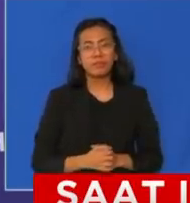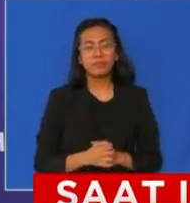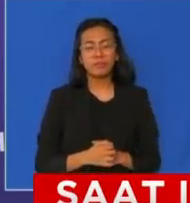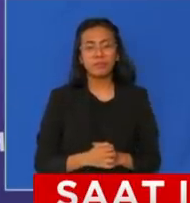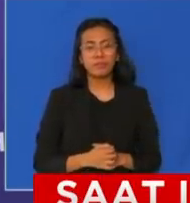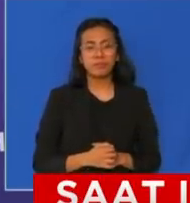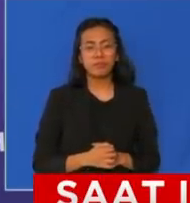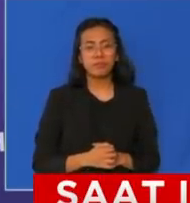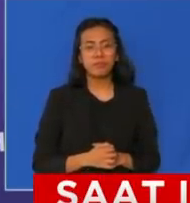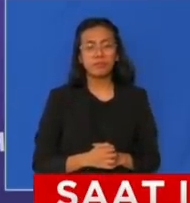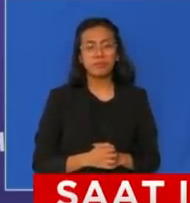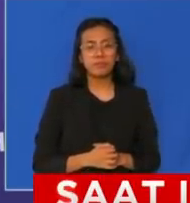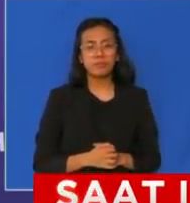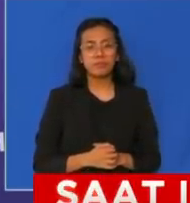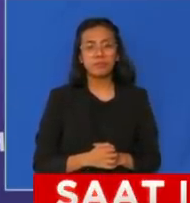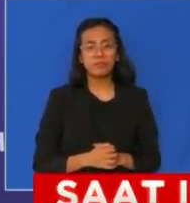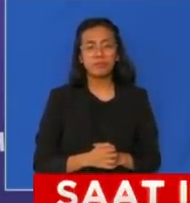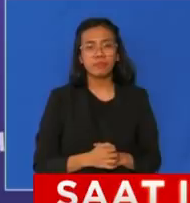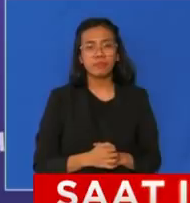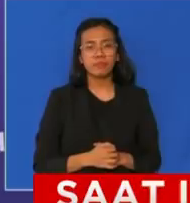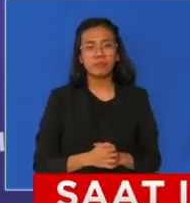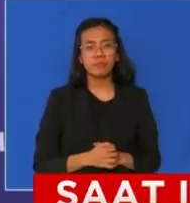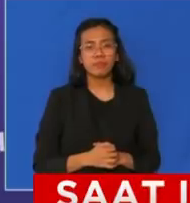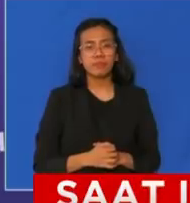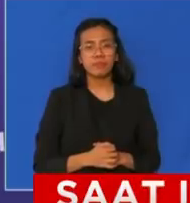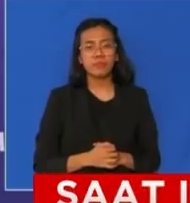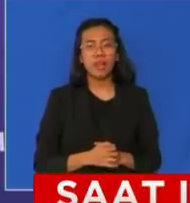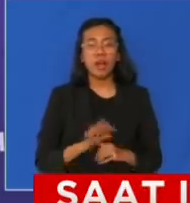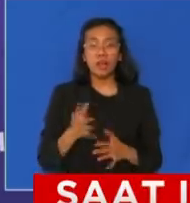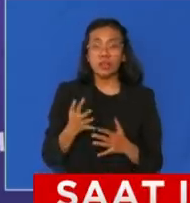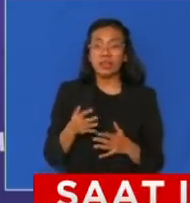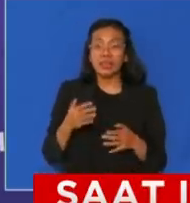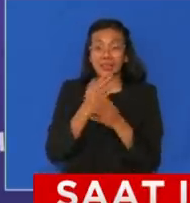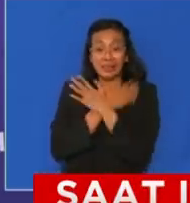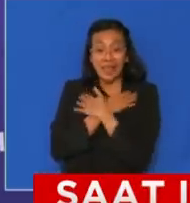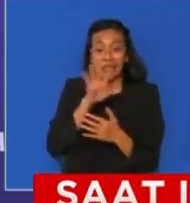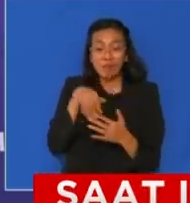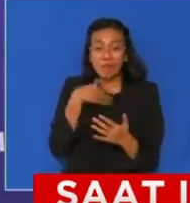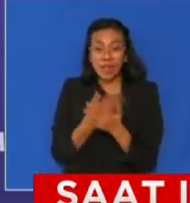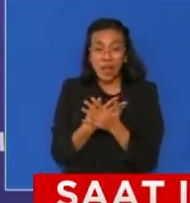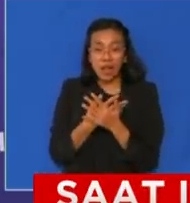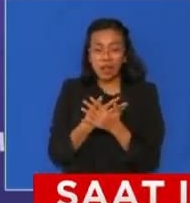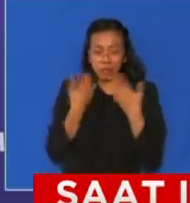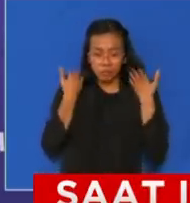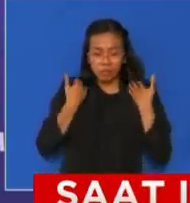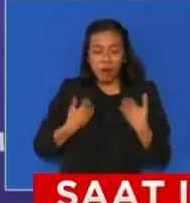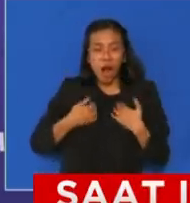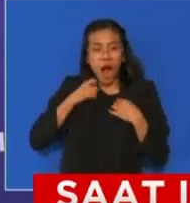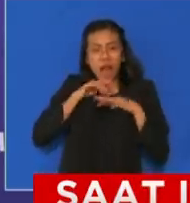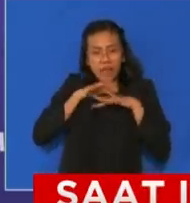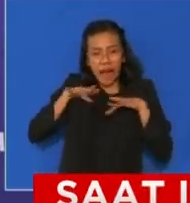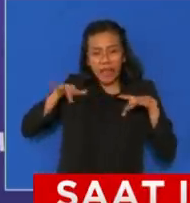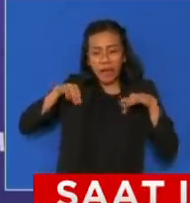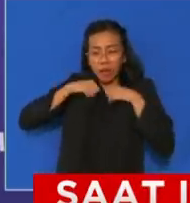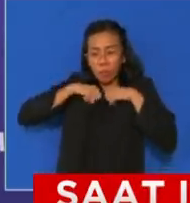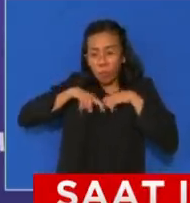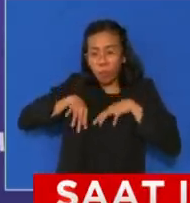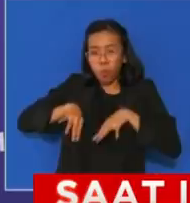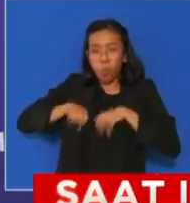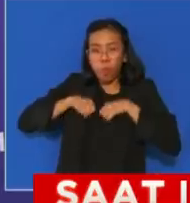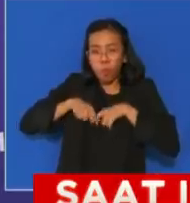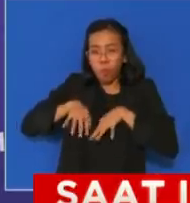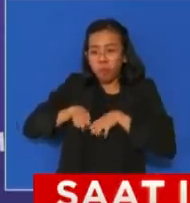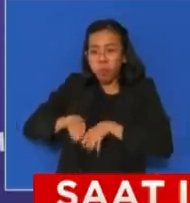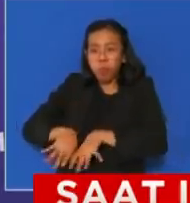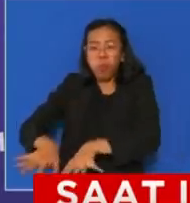kesehatan Hai pastikan tidak akan ada cairan sedikitpun yang keluar kepada lingkungan